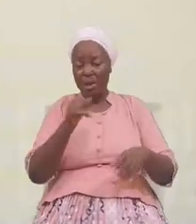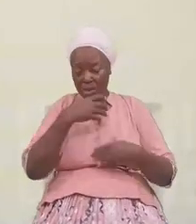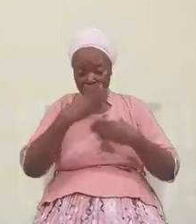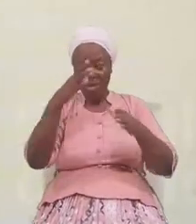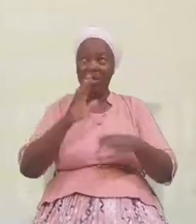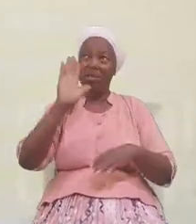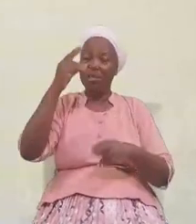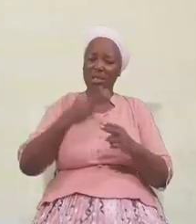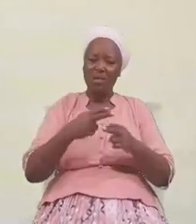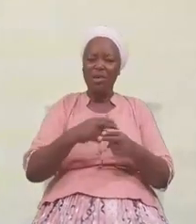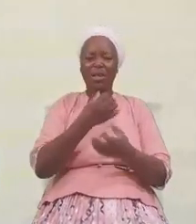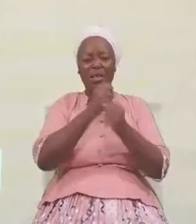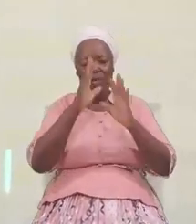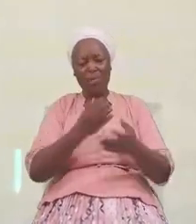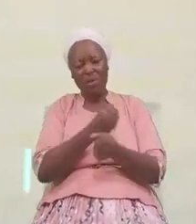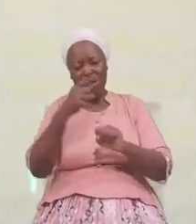sauve-moi.